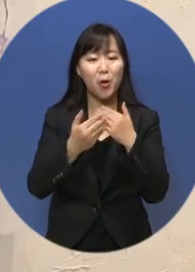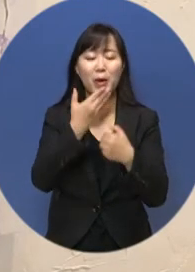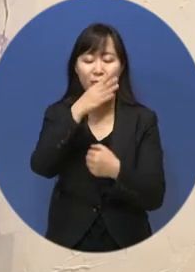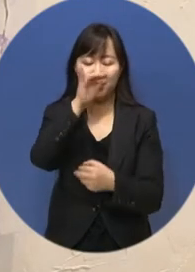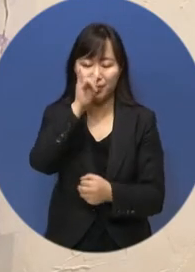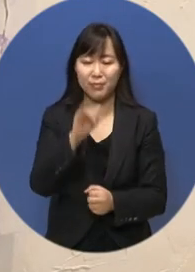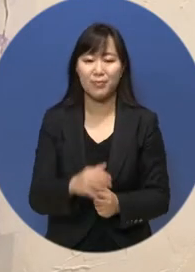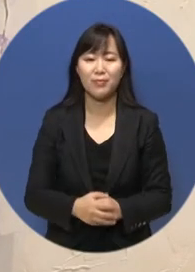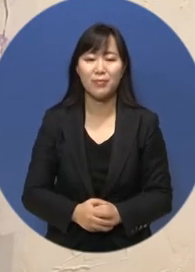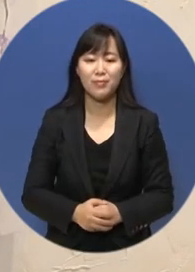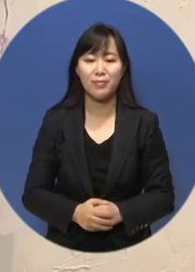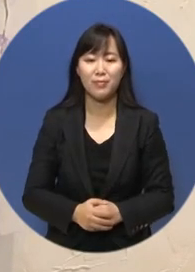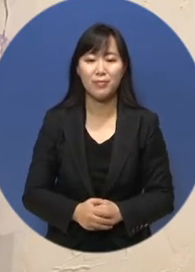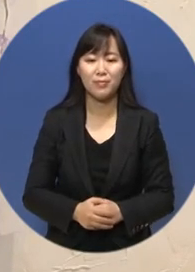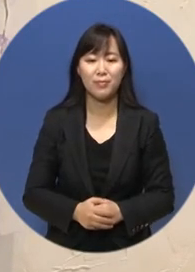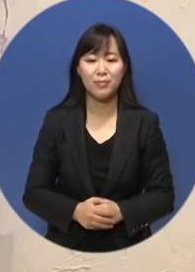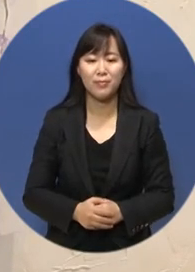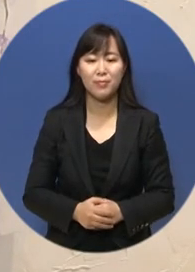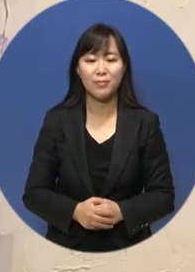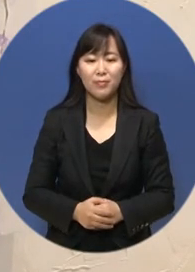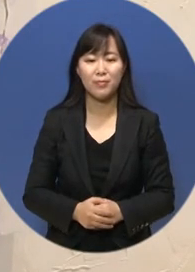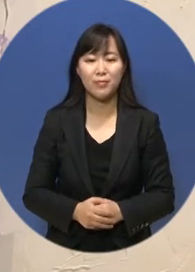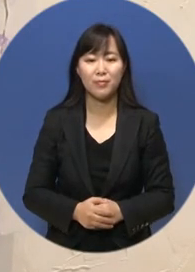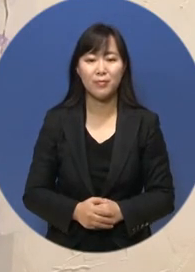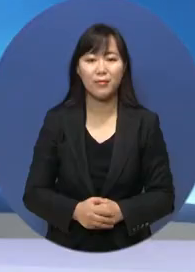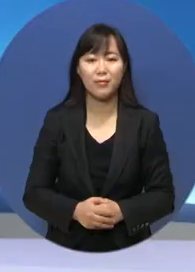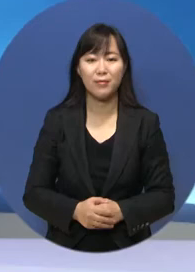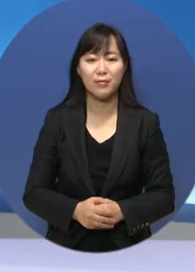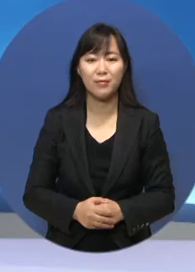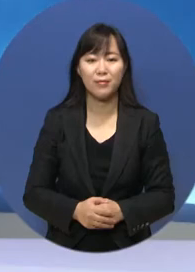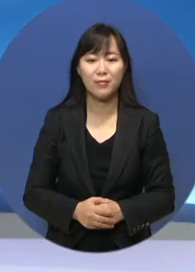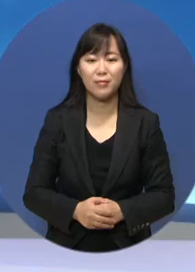있습니다. 복지TV 뉴스 이소영입니다.